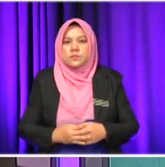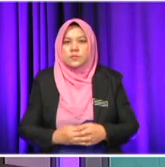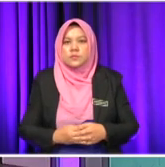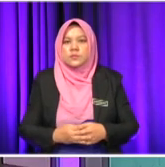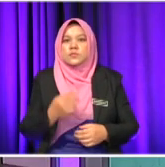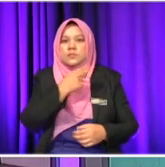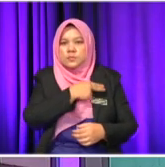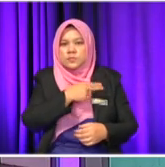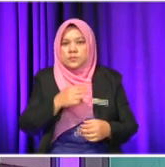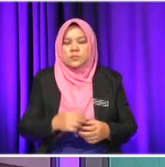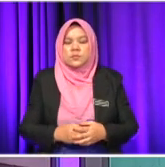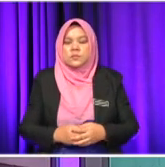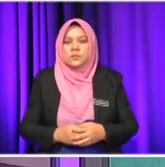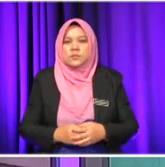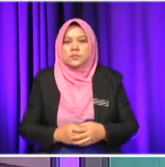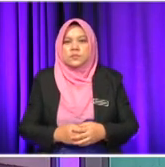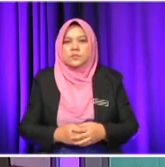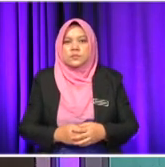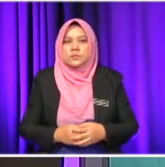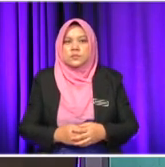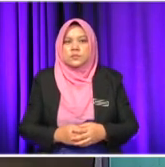keuntungan juga oke